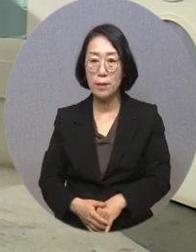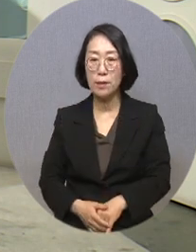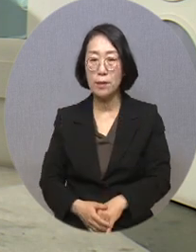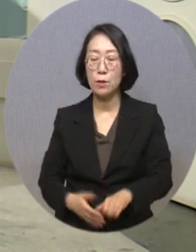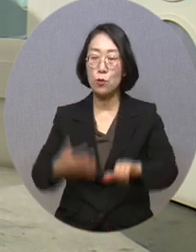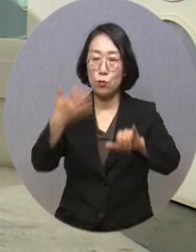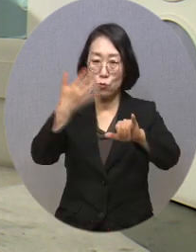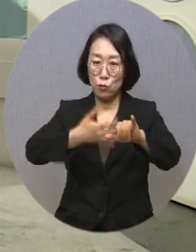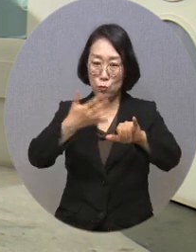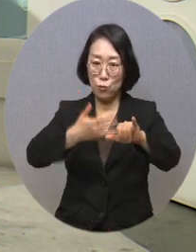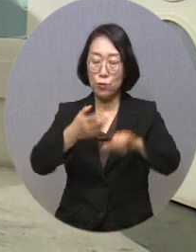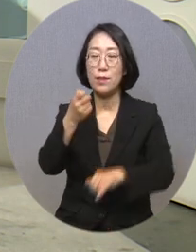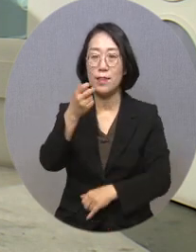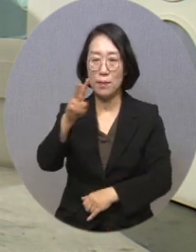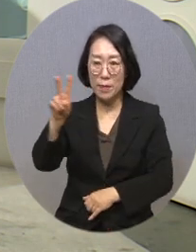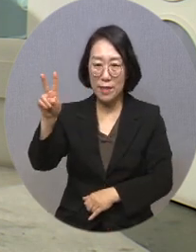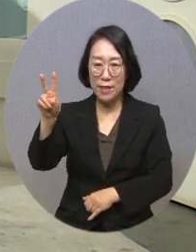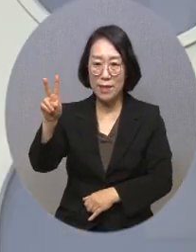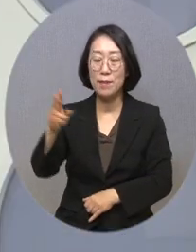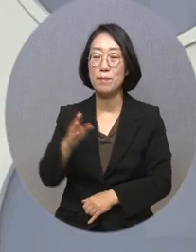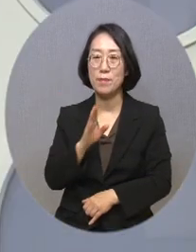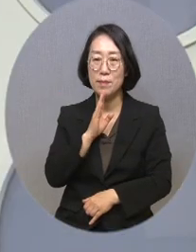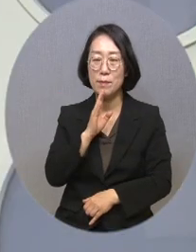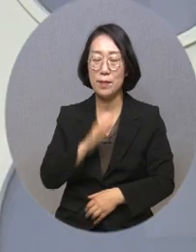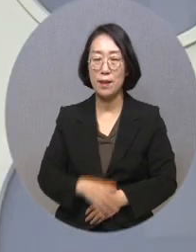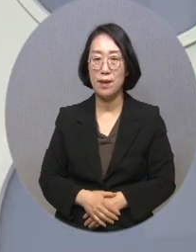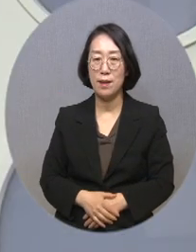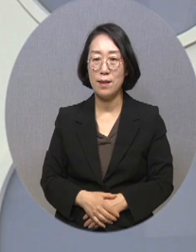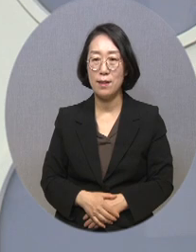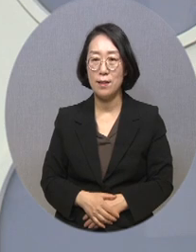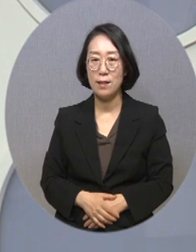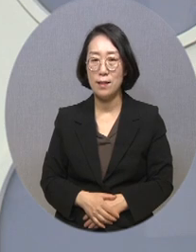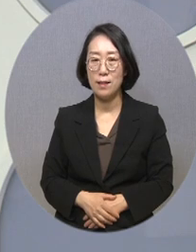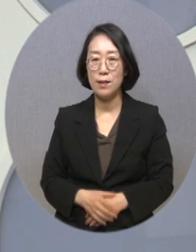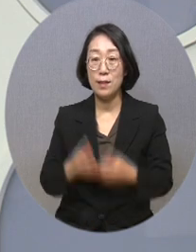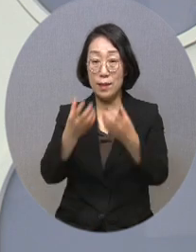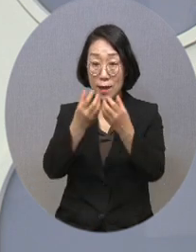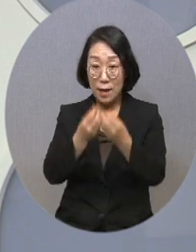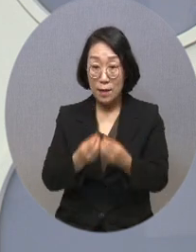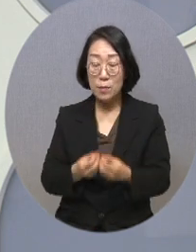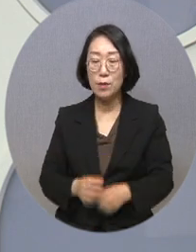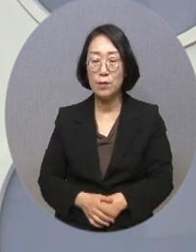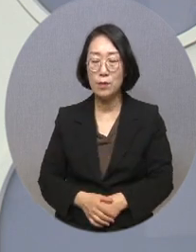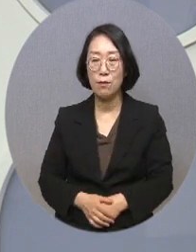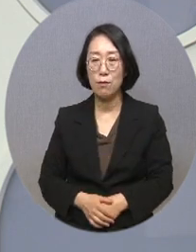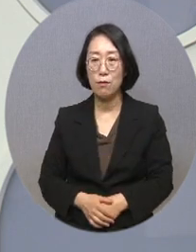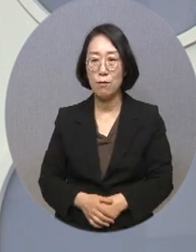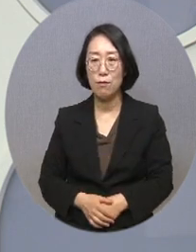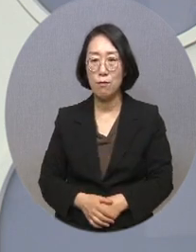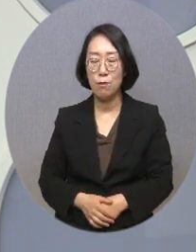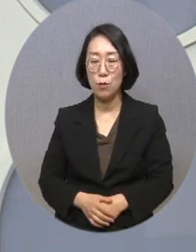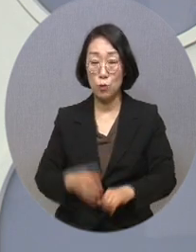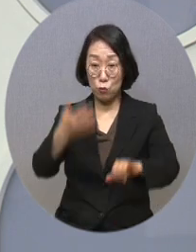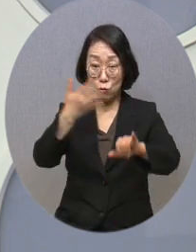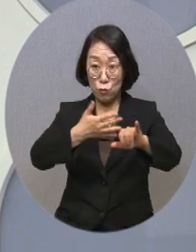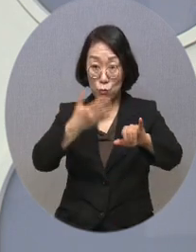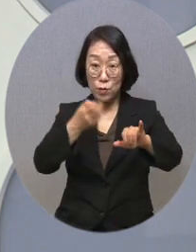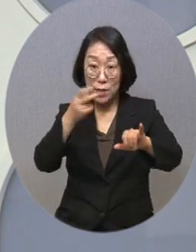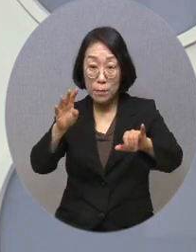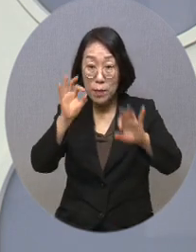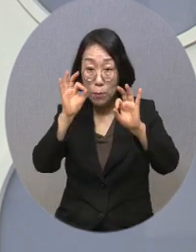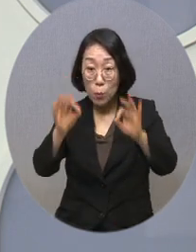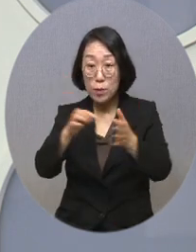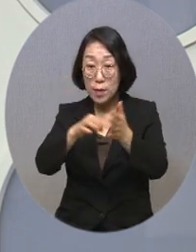이제 그 TV이고 그렇습니다. 그리고 일례로 이제 이 세무사 TV를 통해서 지금